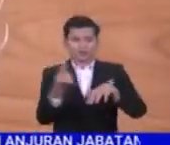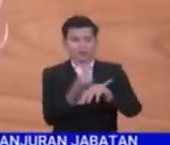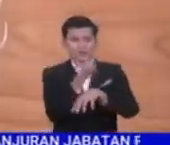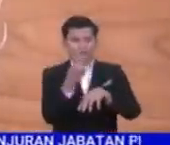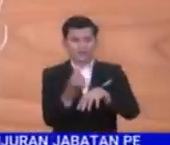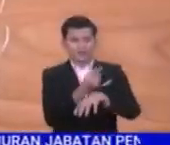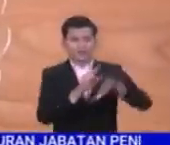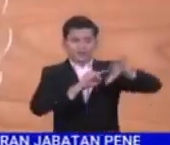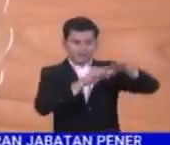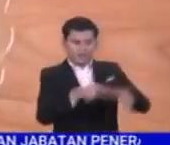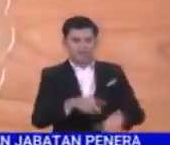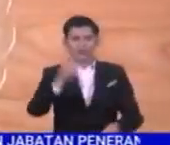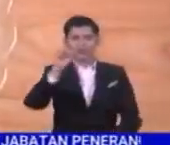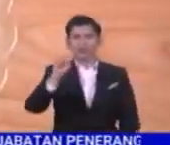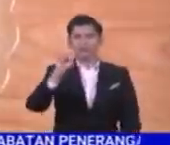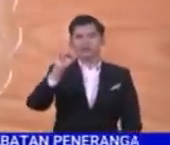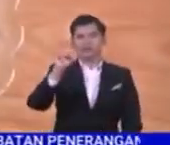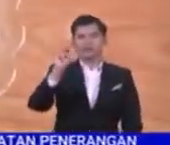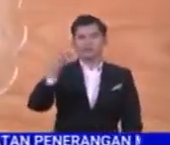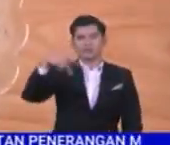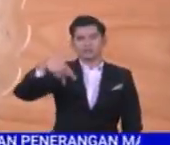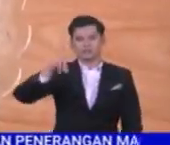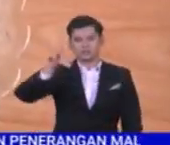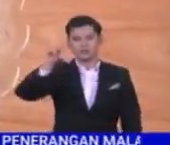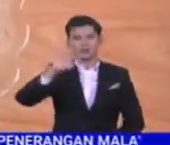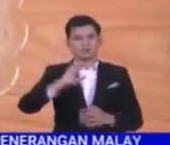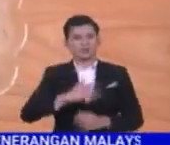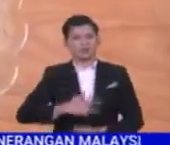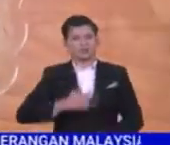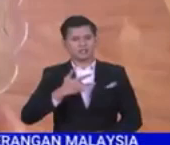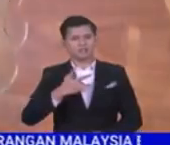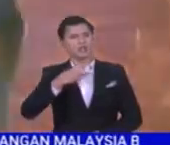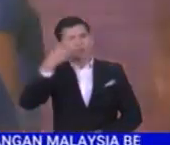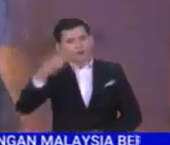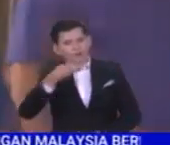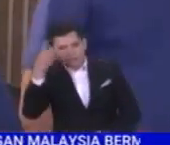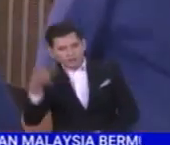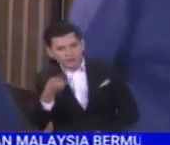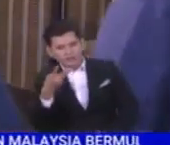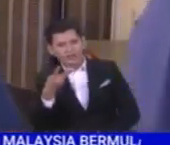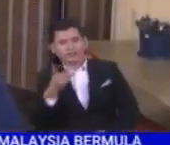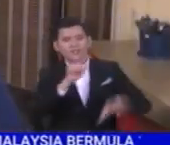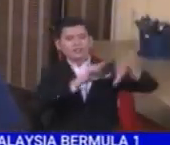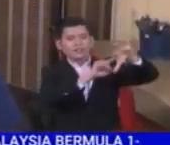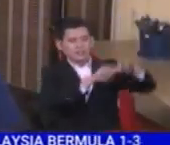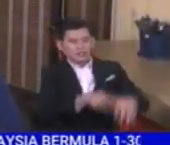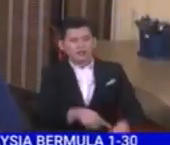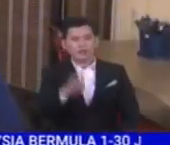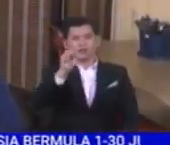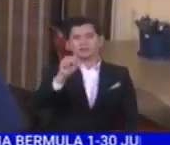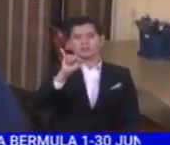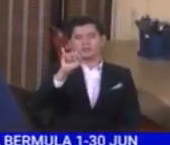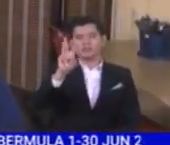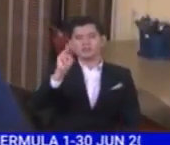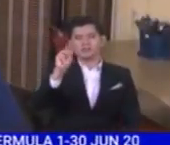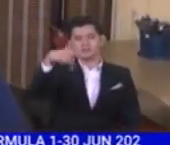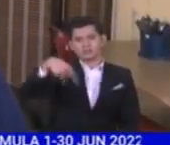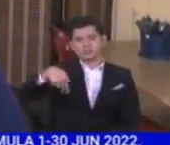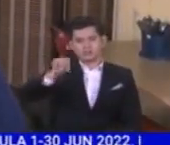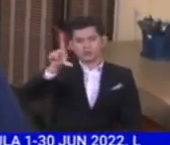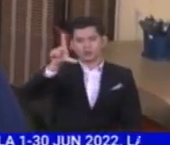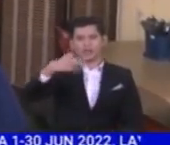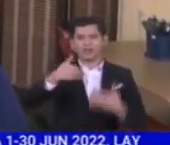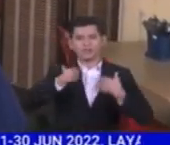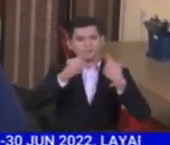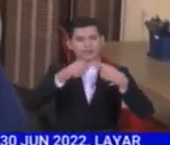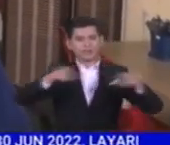Dia mengekalkan rasa wangi dalam nasi dagang. Dalam daun simpul tu menyebabkan nasi dagang tu ada